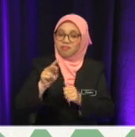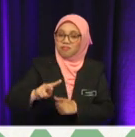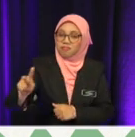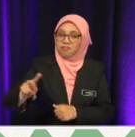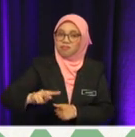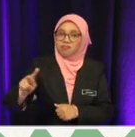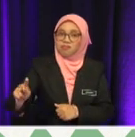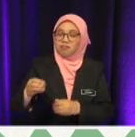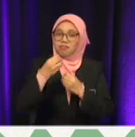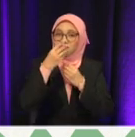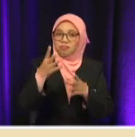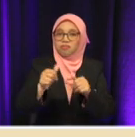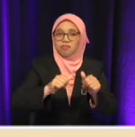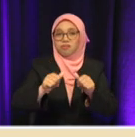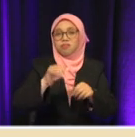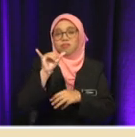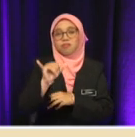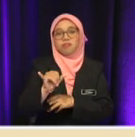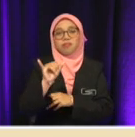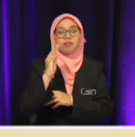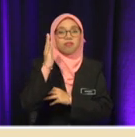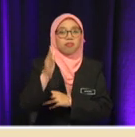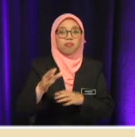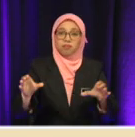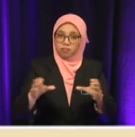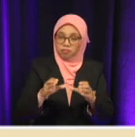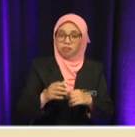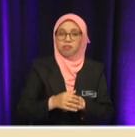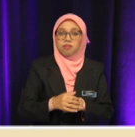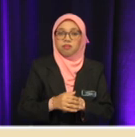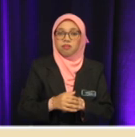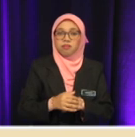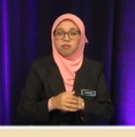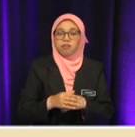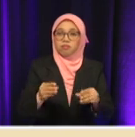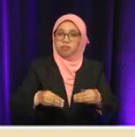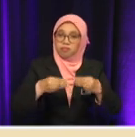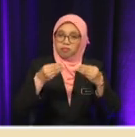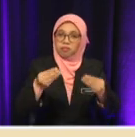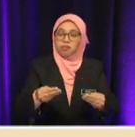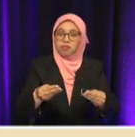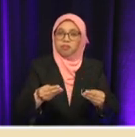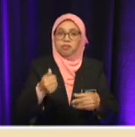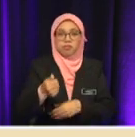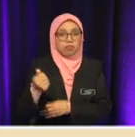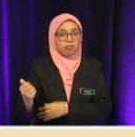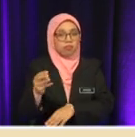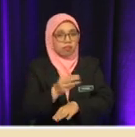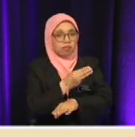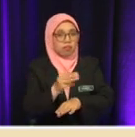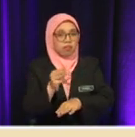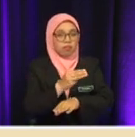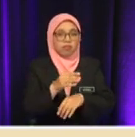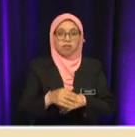Yang kedua, menerangkan aktiviti yang akan dijalankan kepada kanak-kanak. Yang ketiga, memberikan alat perkusi kepada kanak-kanak.